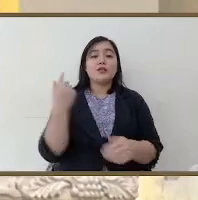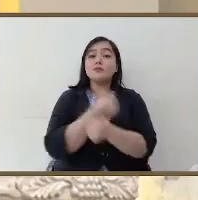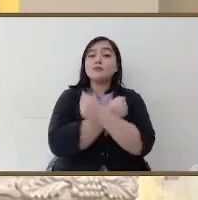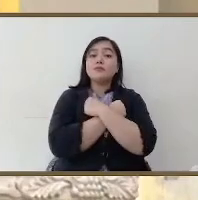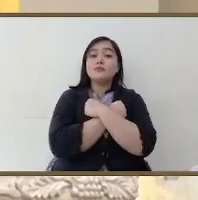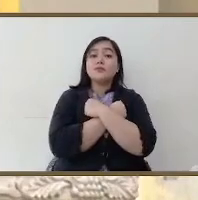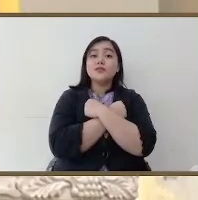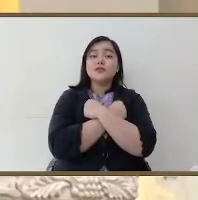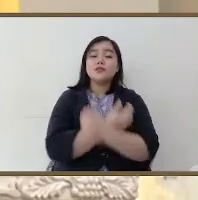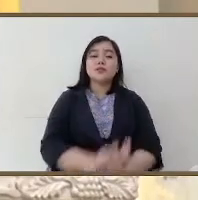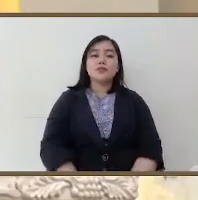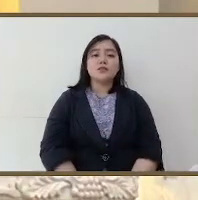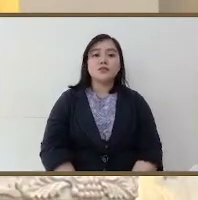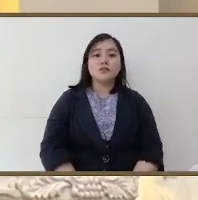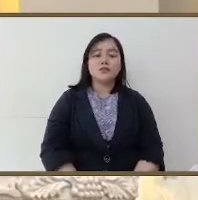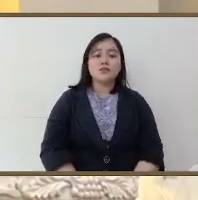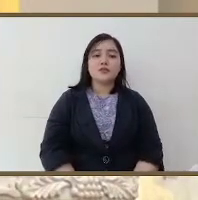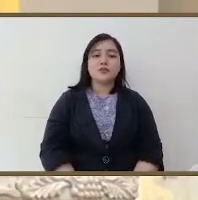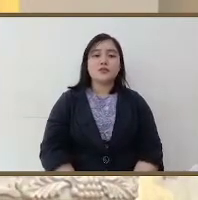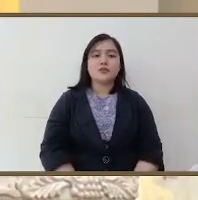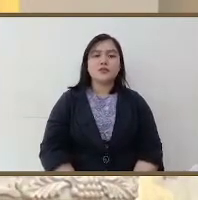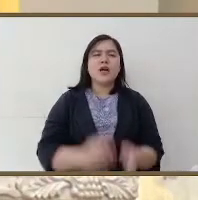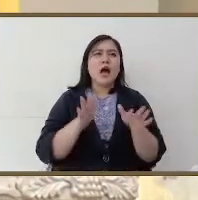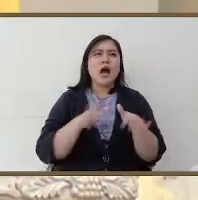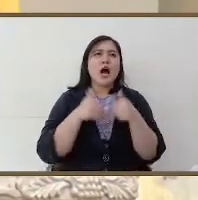Paano magkakaroon ng love kung walang Diyos?